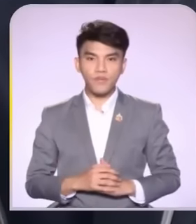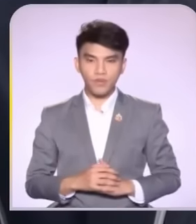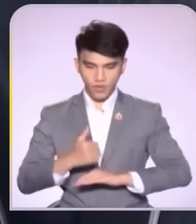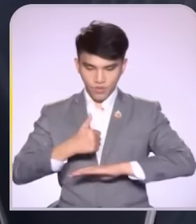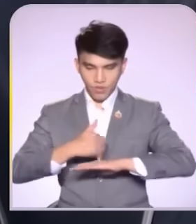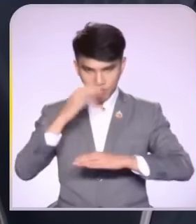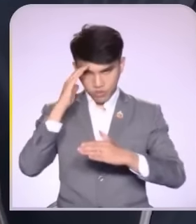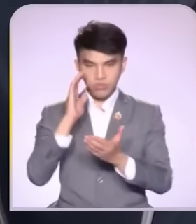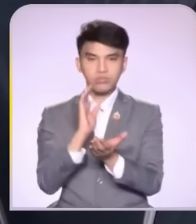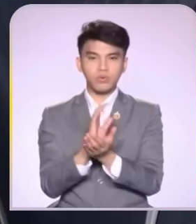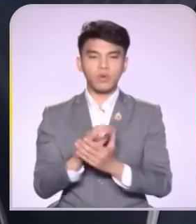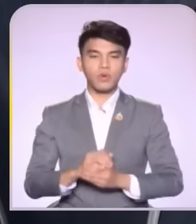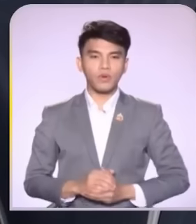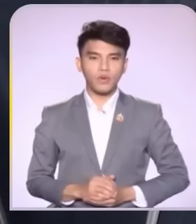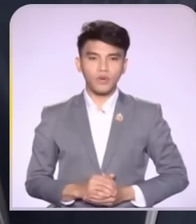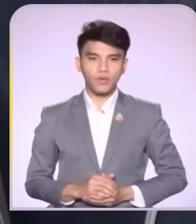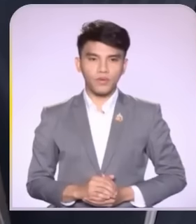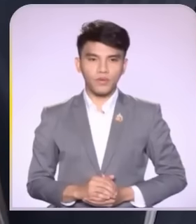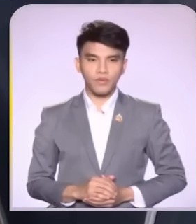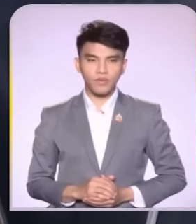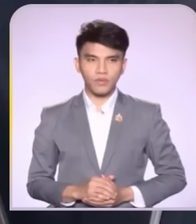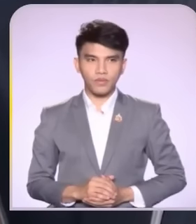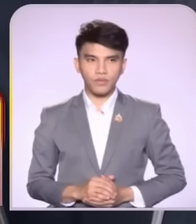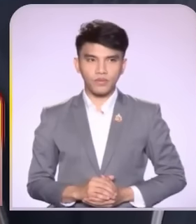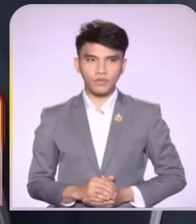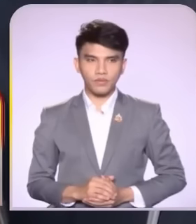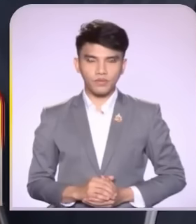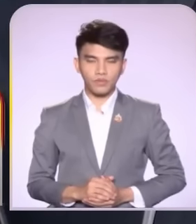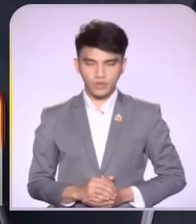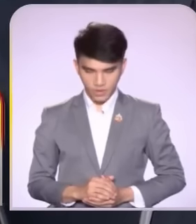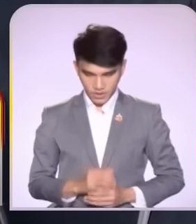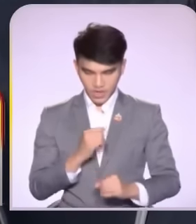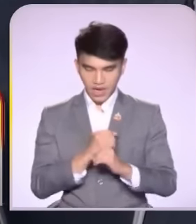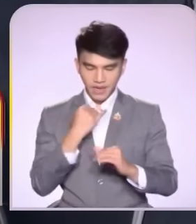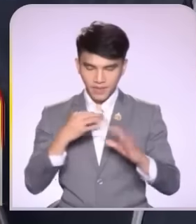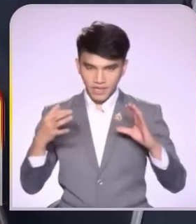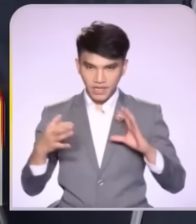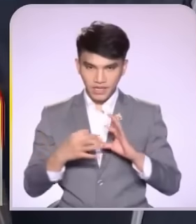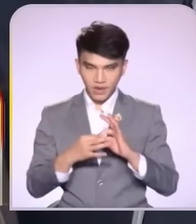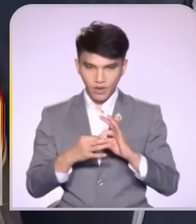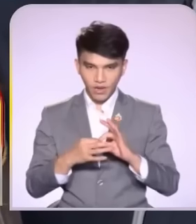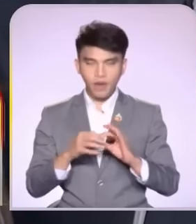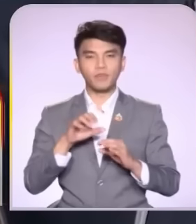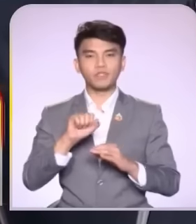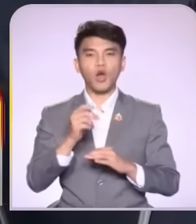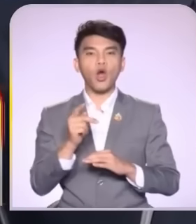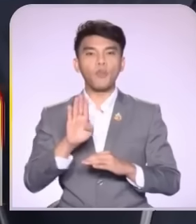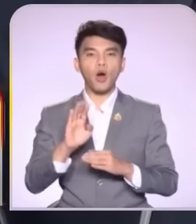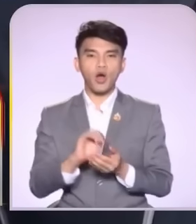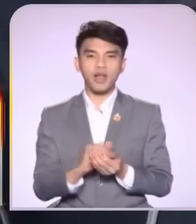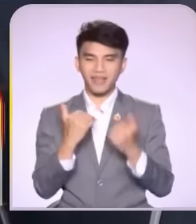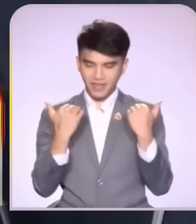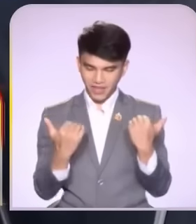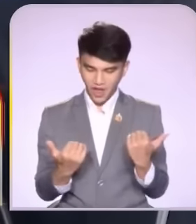านผู้บังคับการกองปราบปรามผู้บังคับการกองบังคับการปราบปรามการกระทำความผิดเกี่ยวกับการคุ้มครองผู้บริโภคบอกว่าคือต